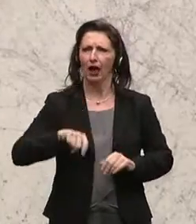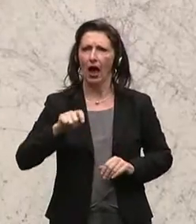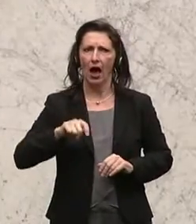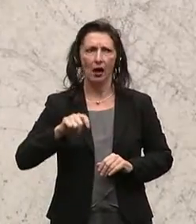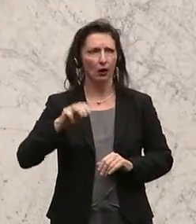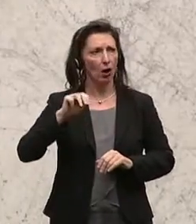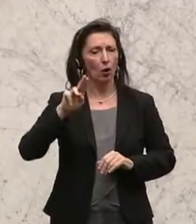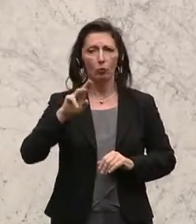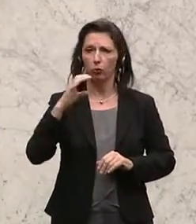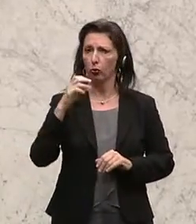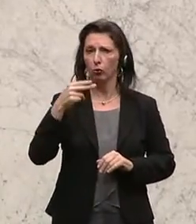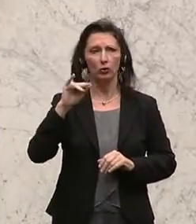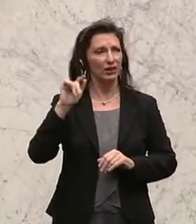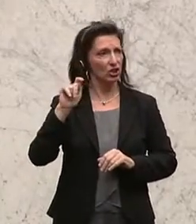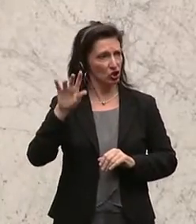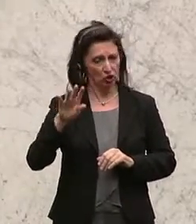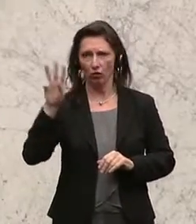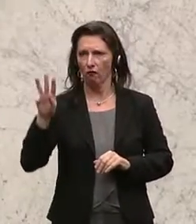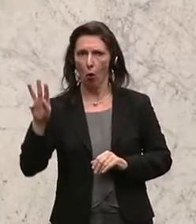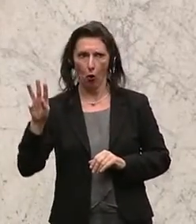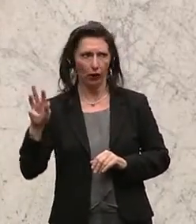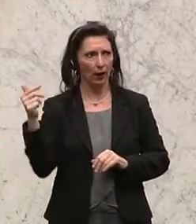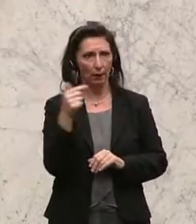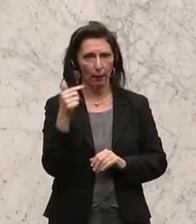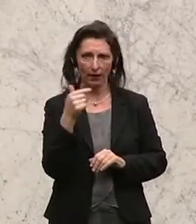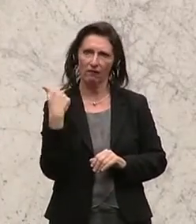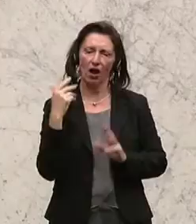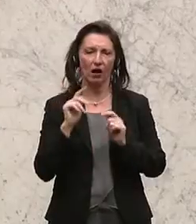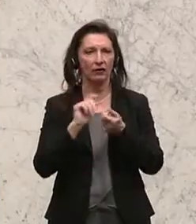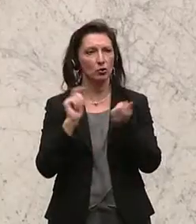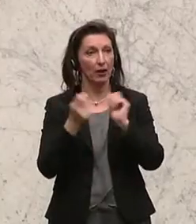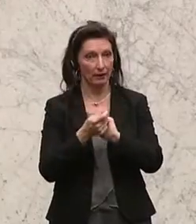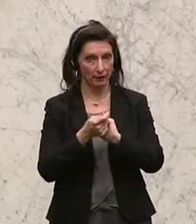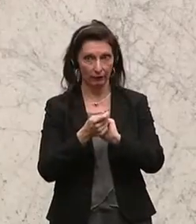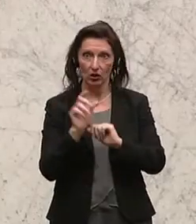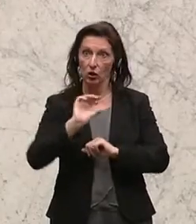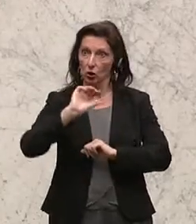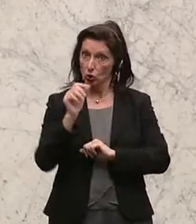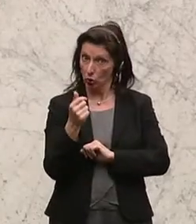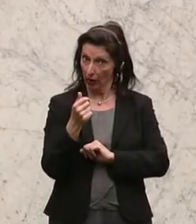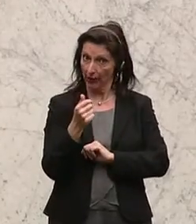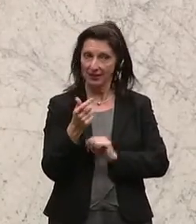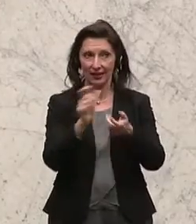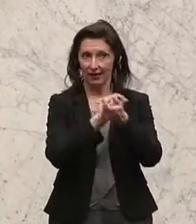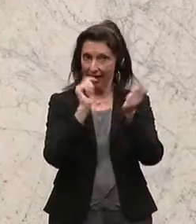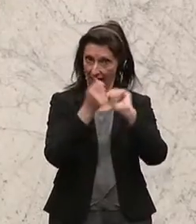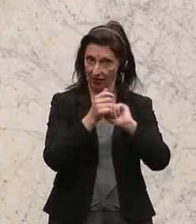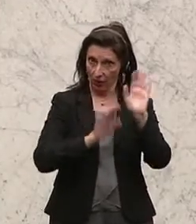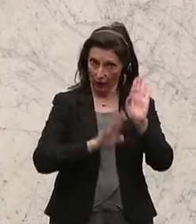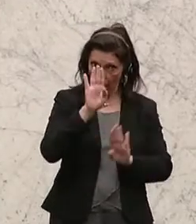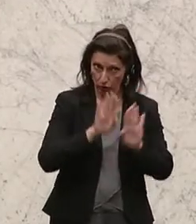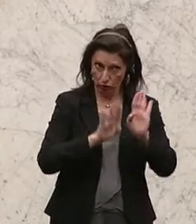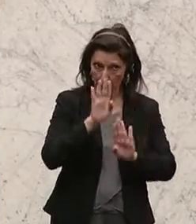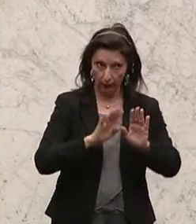Abgeordneten Muchitsch, Wöginger, Kolleginnen und Kollegen einen Abänderungsantrag eingebracht. Ich werde zunächst über die vom erwähnten Abänderungsantrag